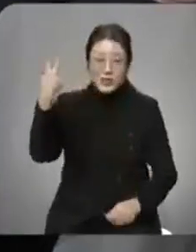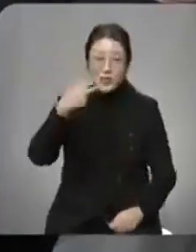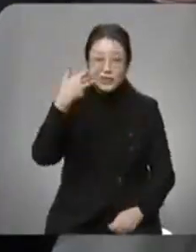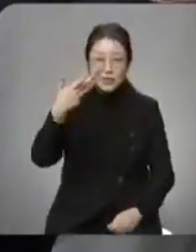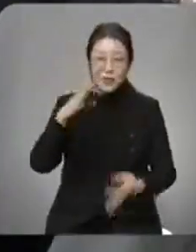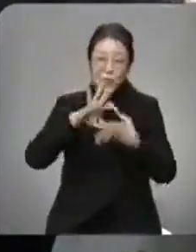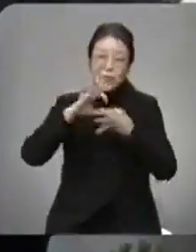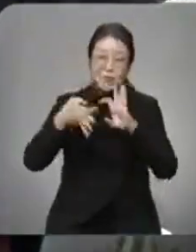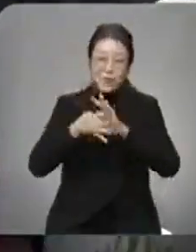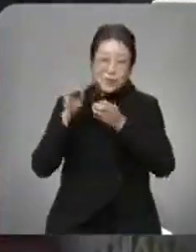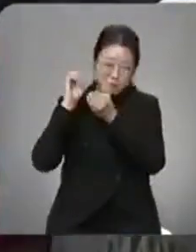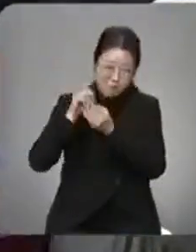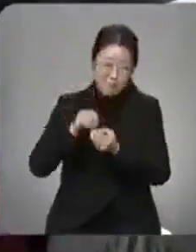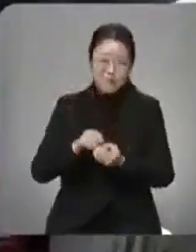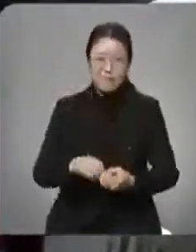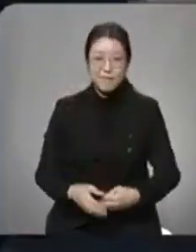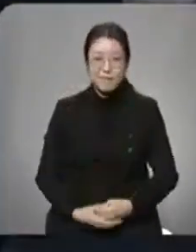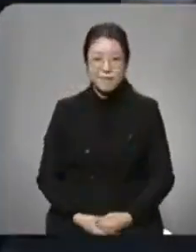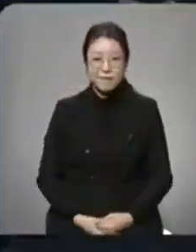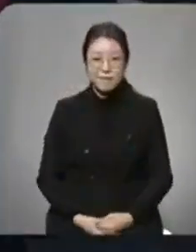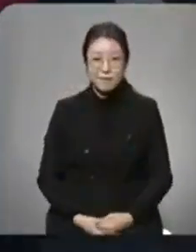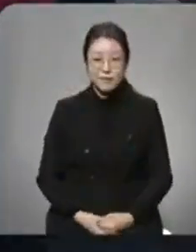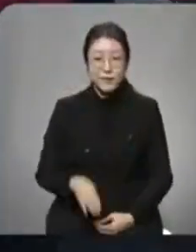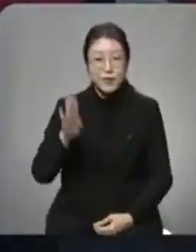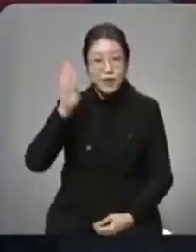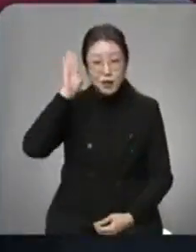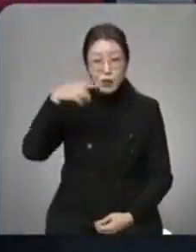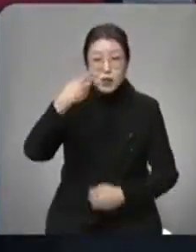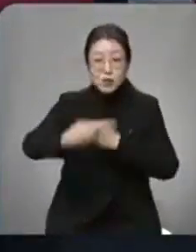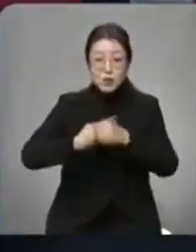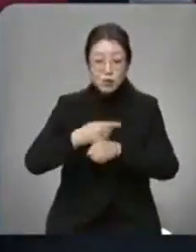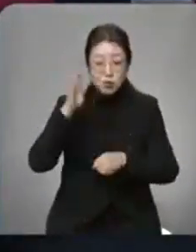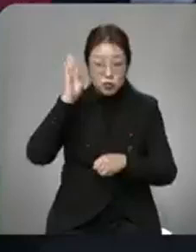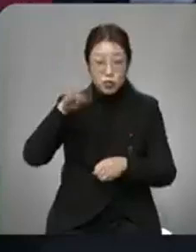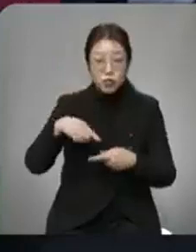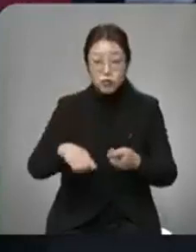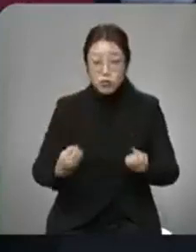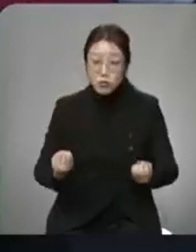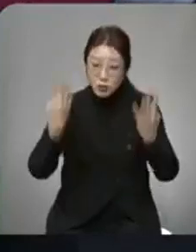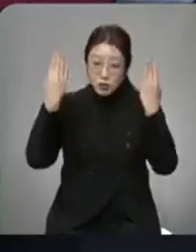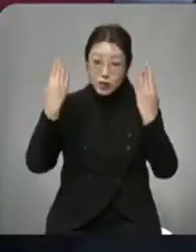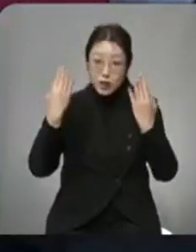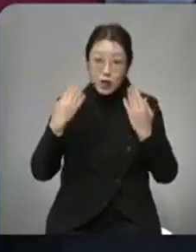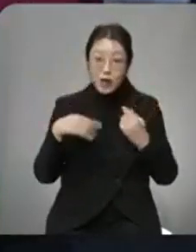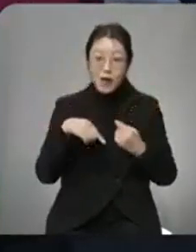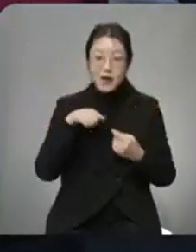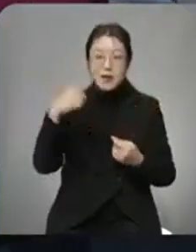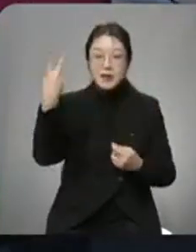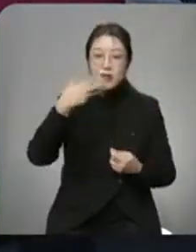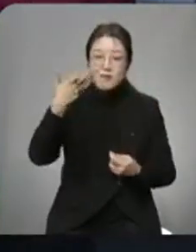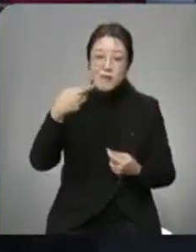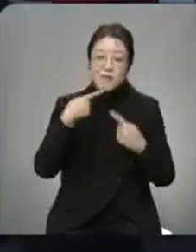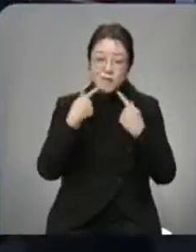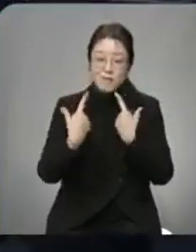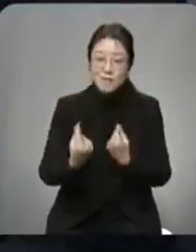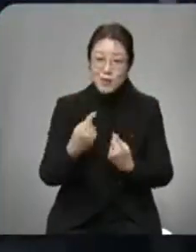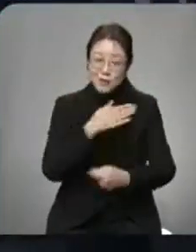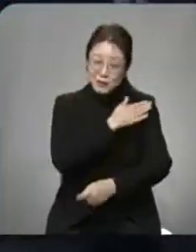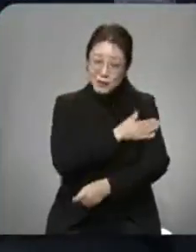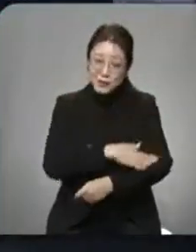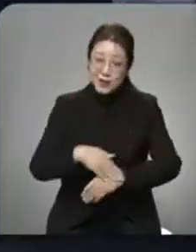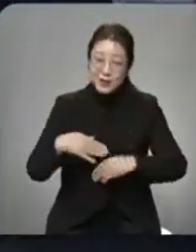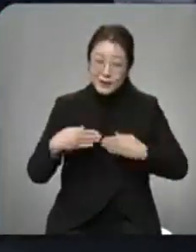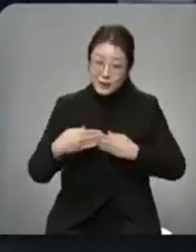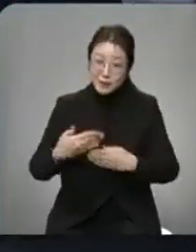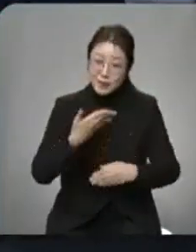유산으로 불리고 있습니다. 앞으로 1년 뒤 열리는 동계 청소년 올림픽에 2018년 영광을 재현하며 다시 한번 올림픽